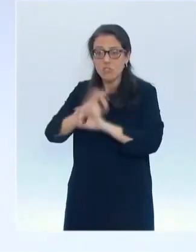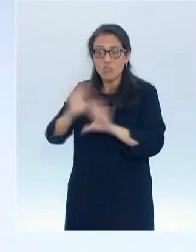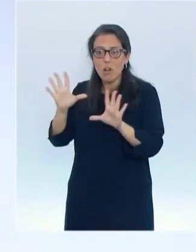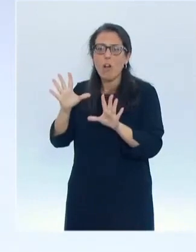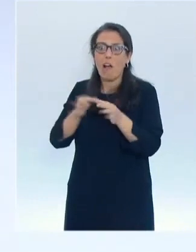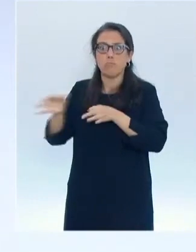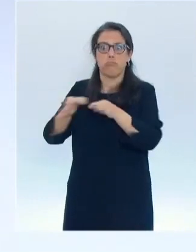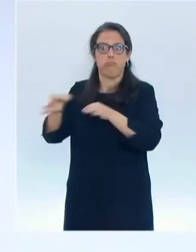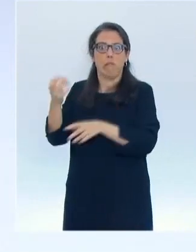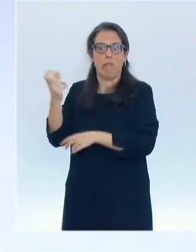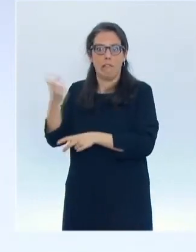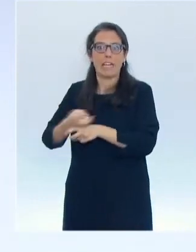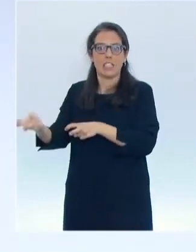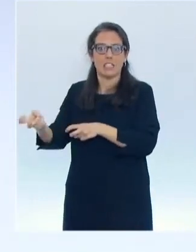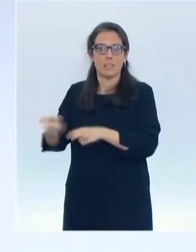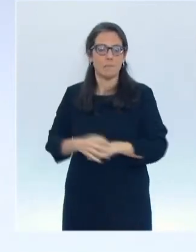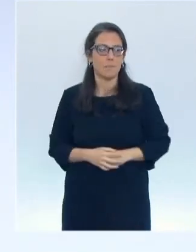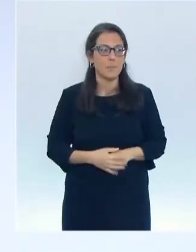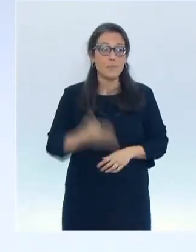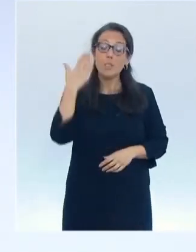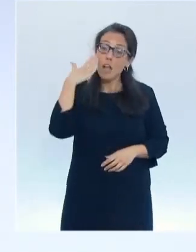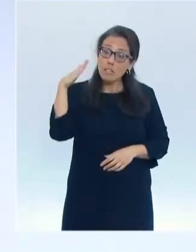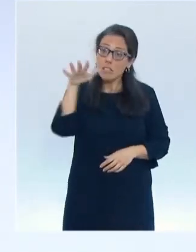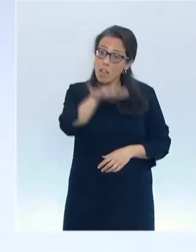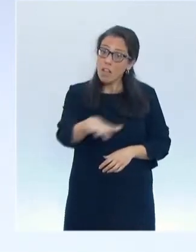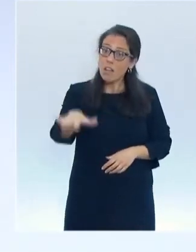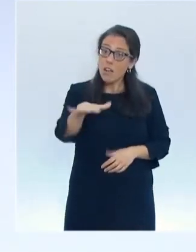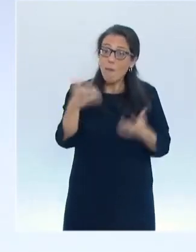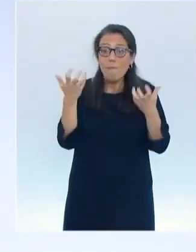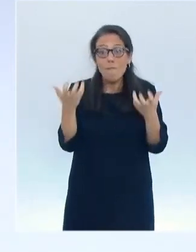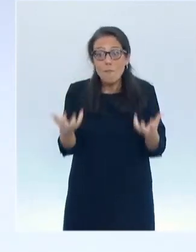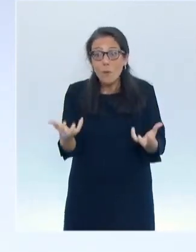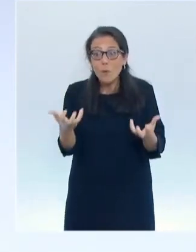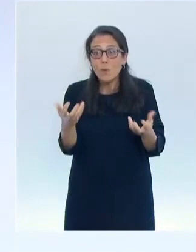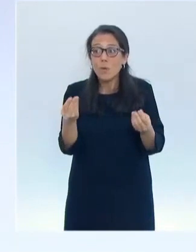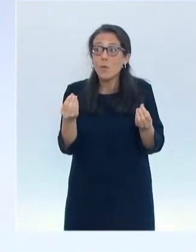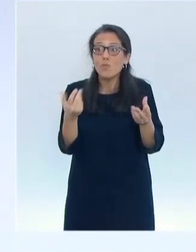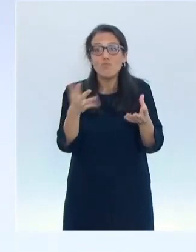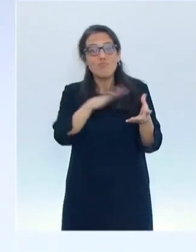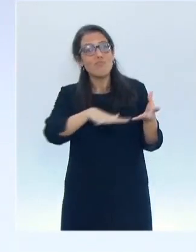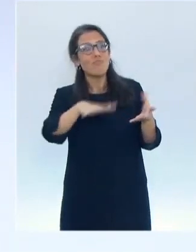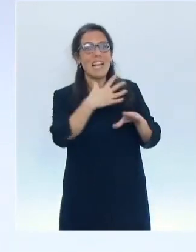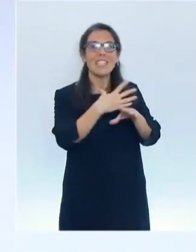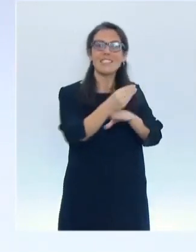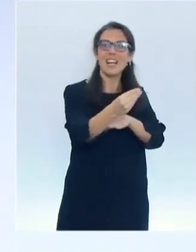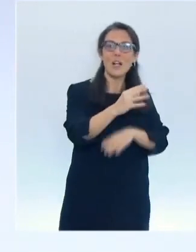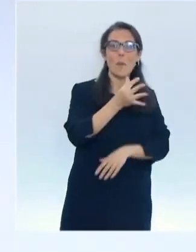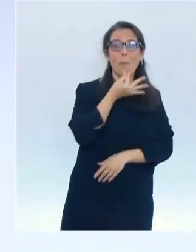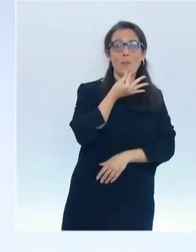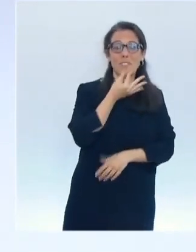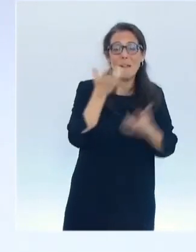qu'on crée un championnat national avec tous nos stades après la ligue 1 une bride ce sera la ligue 1 on vous pique